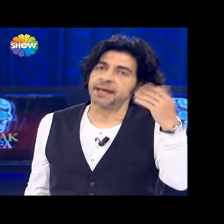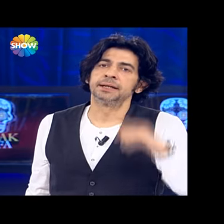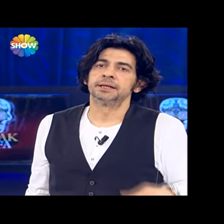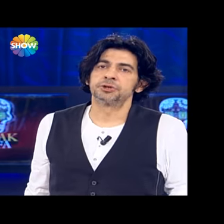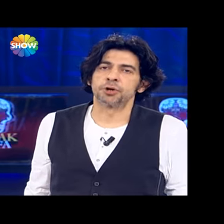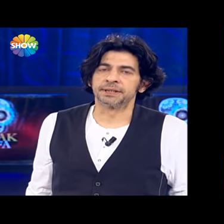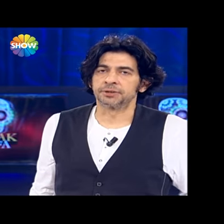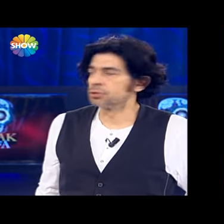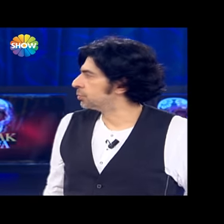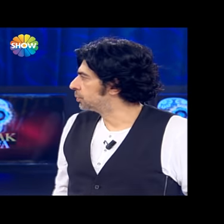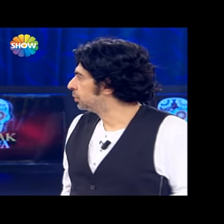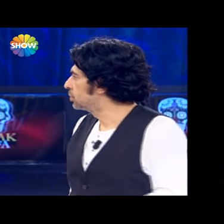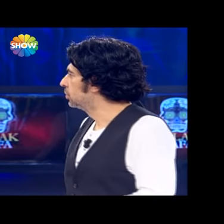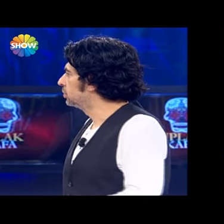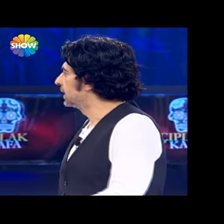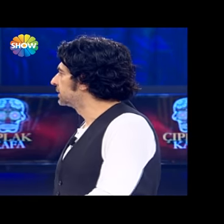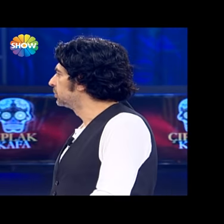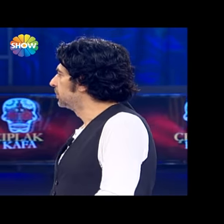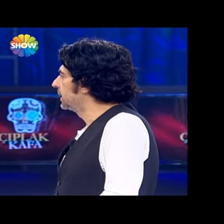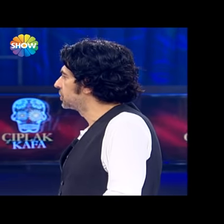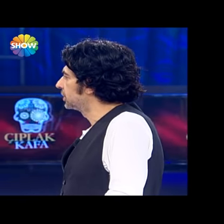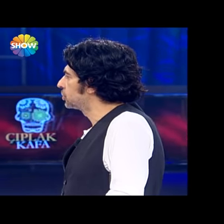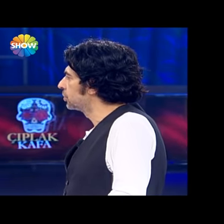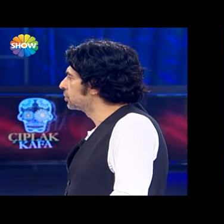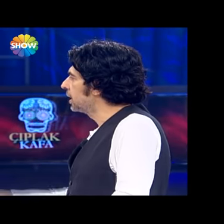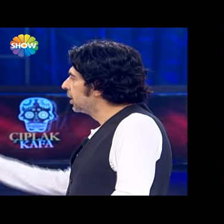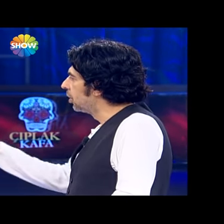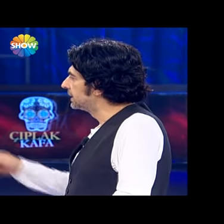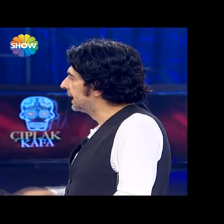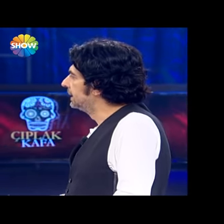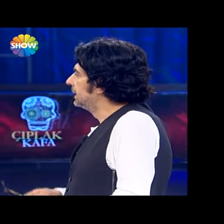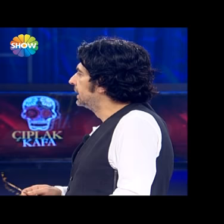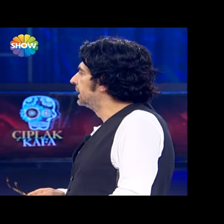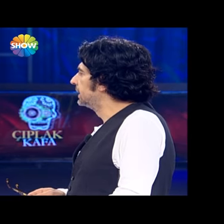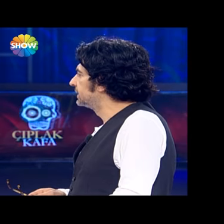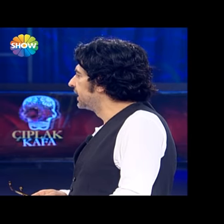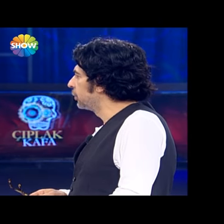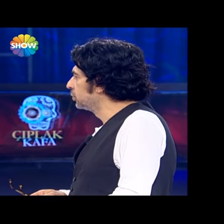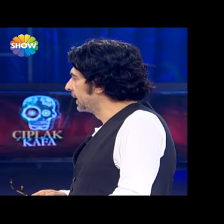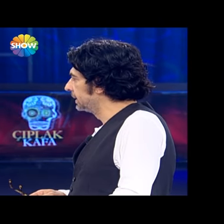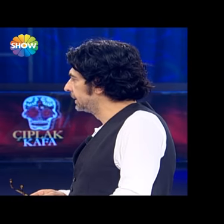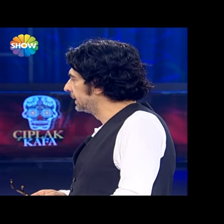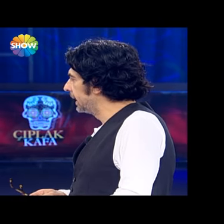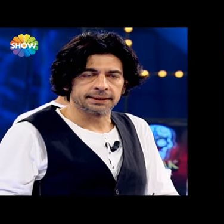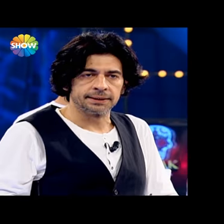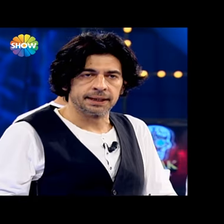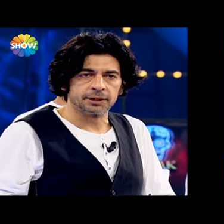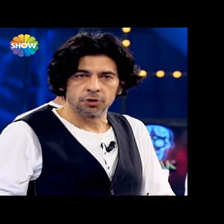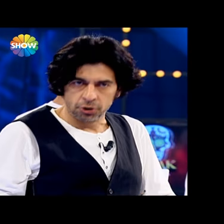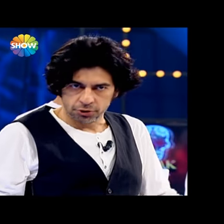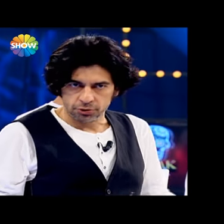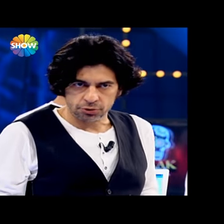bizim de çorbada tuzumuz bulunsun, katkıda bulunmaya çalışıyoruz. Orada telefon numaralarını